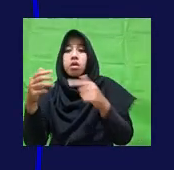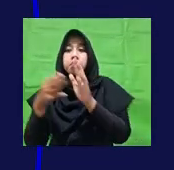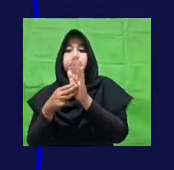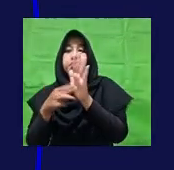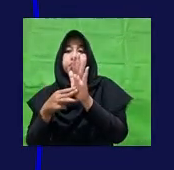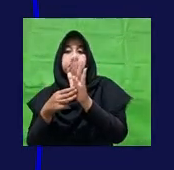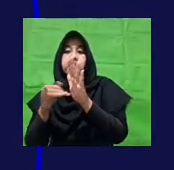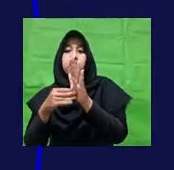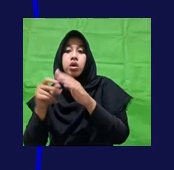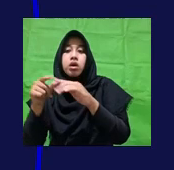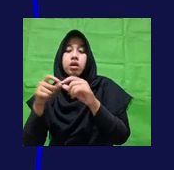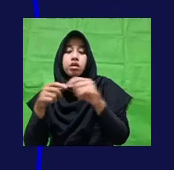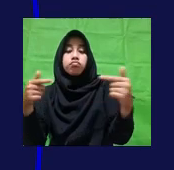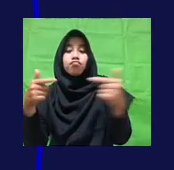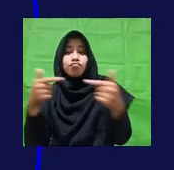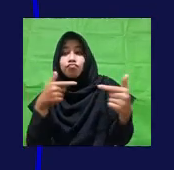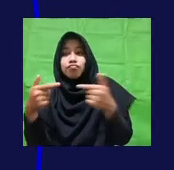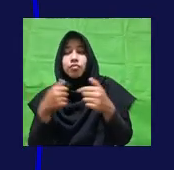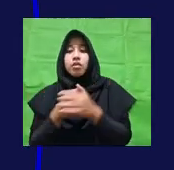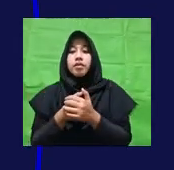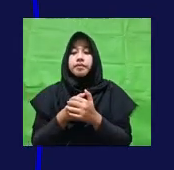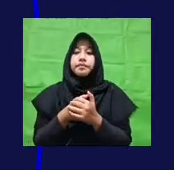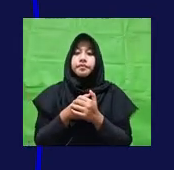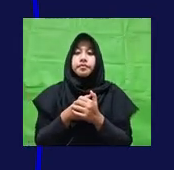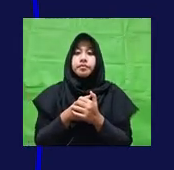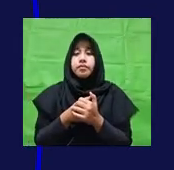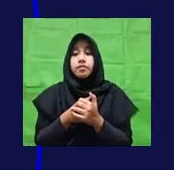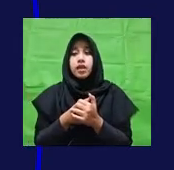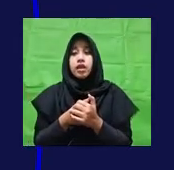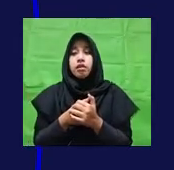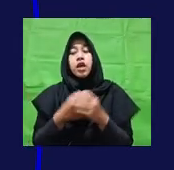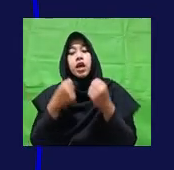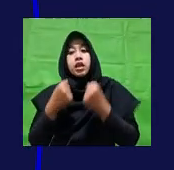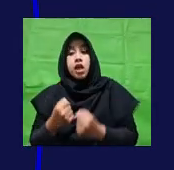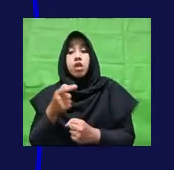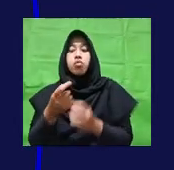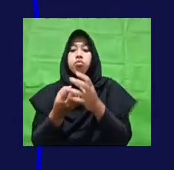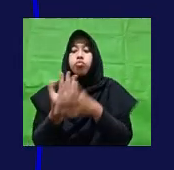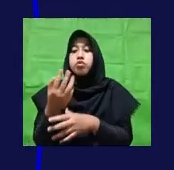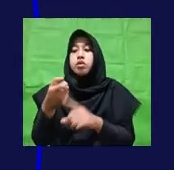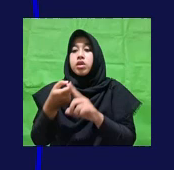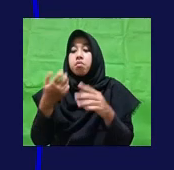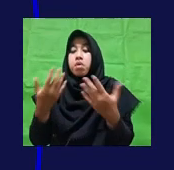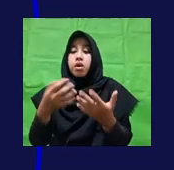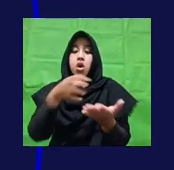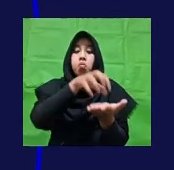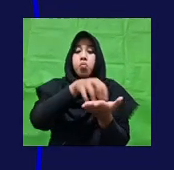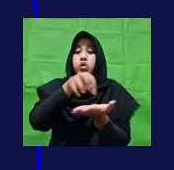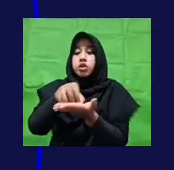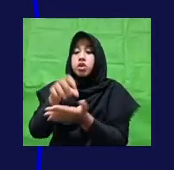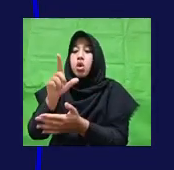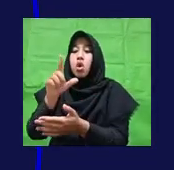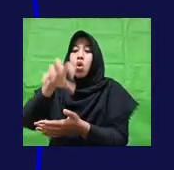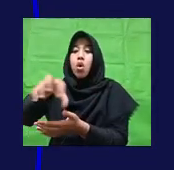ada di lokasi tersebut gitu. Nah, tegangannya juga muncul dari bagaimana posisi lokalitas itu sebenarnya berkaitan